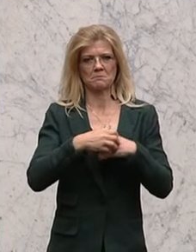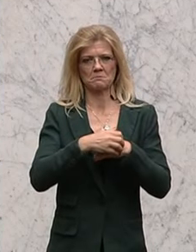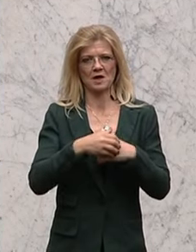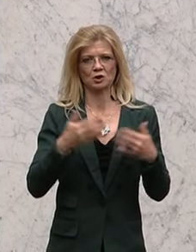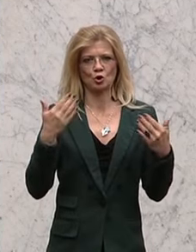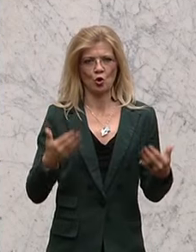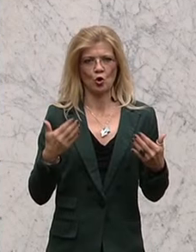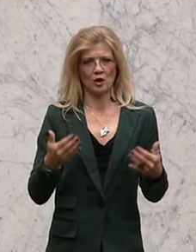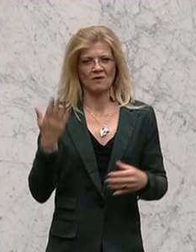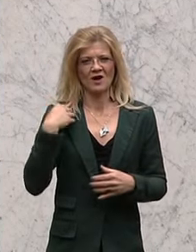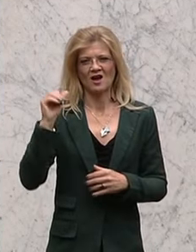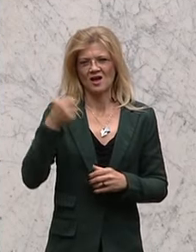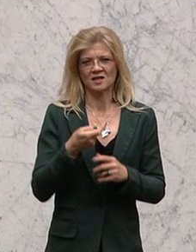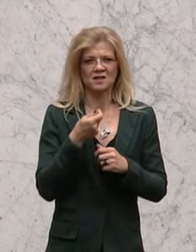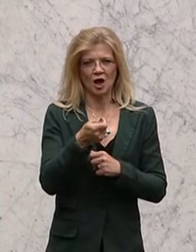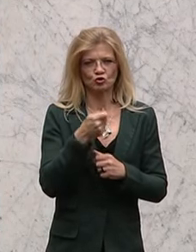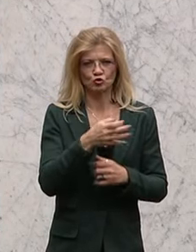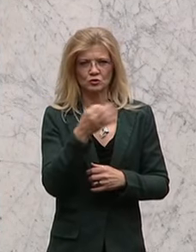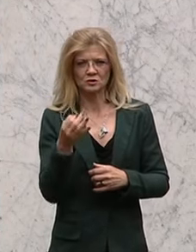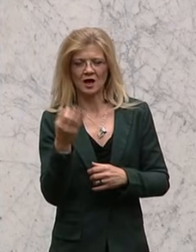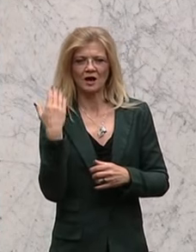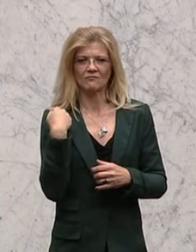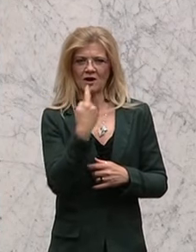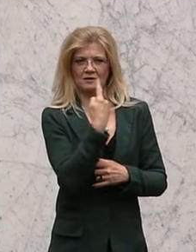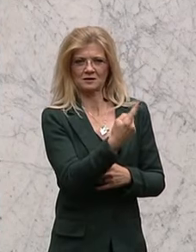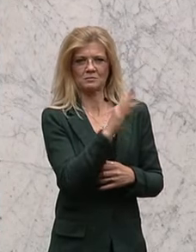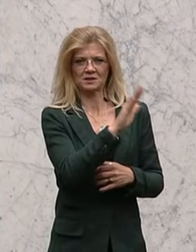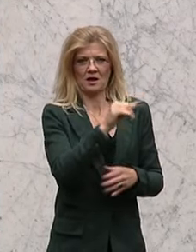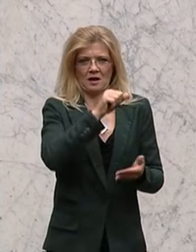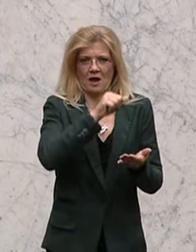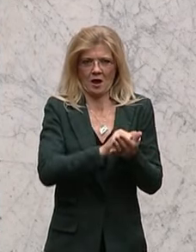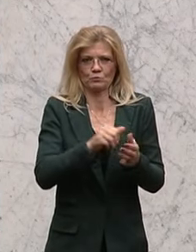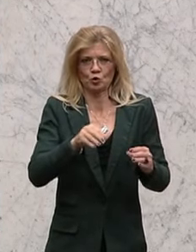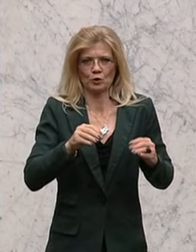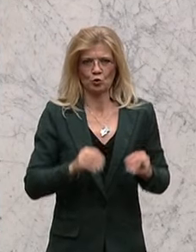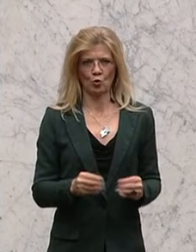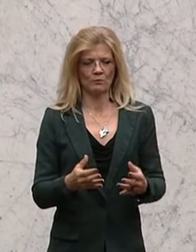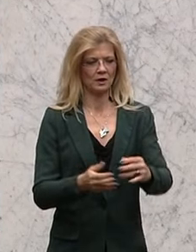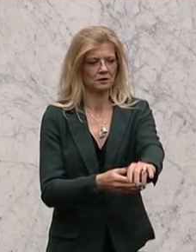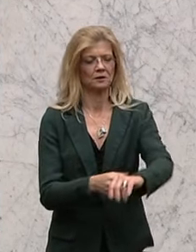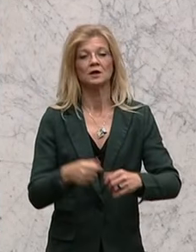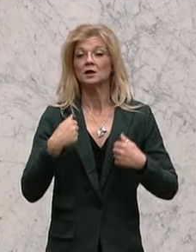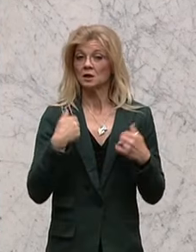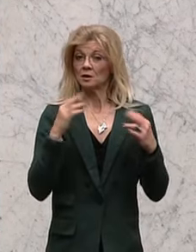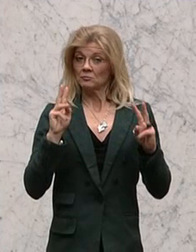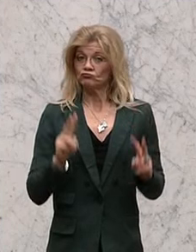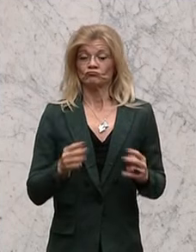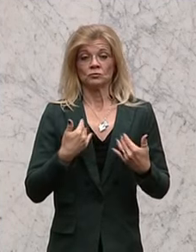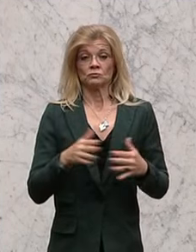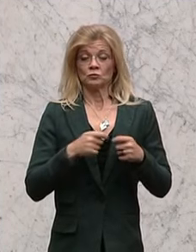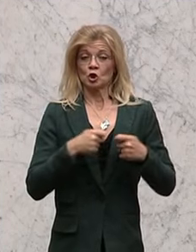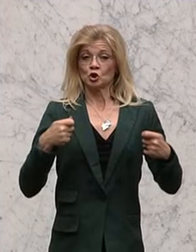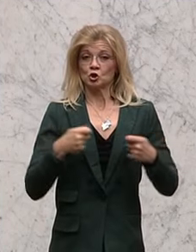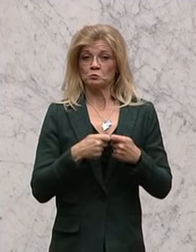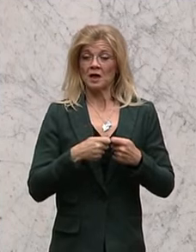Ausschusstag unter Ihrem Amt. Und ich war sehr gespannt, was uns da erwarten wird. Und ich muss